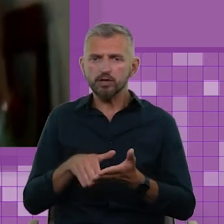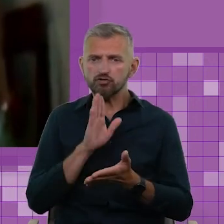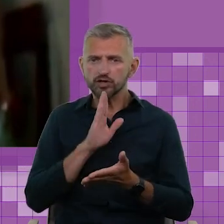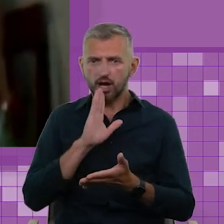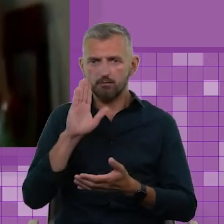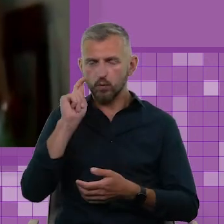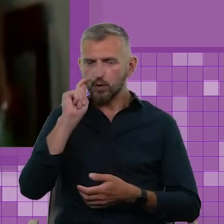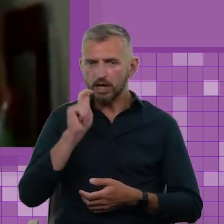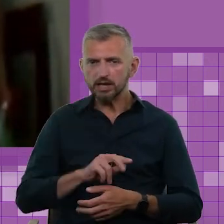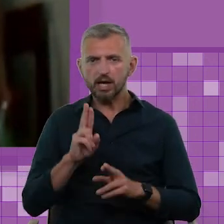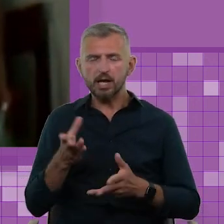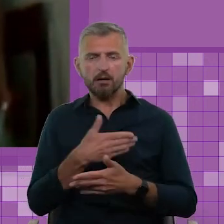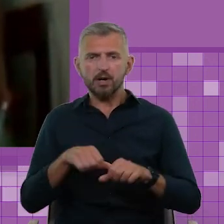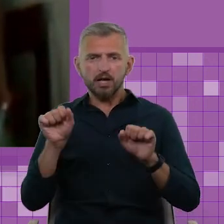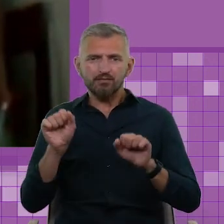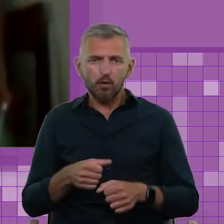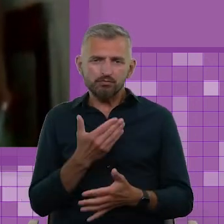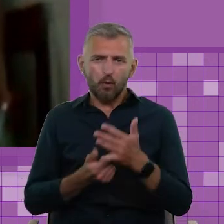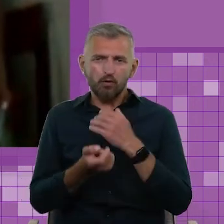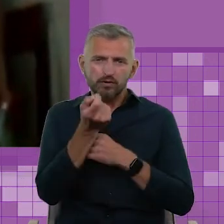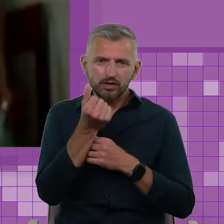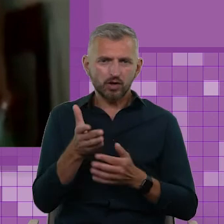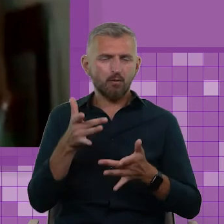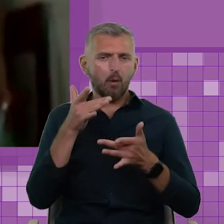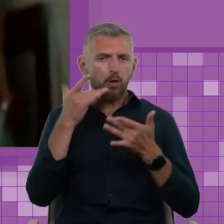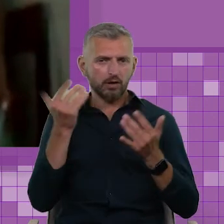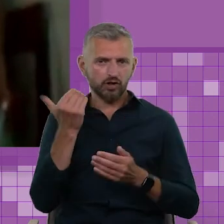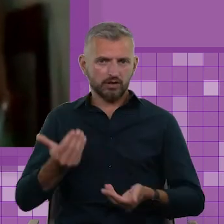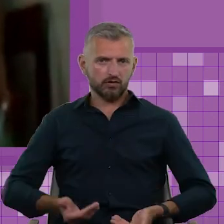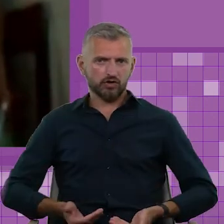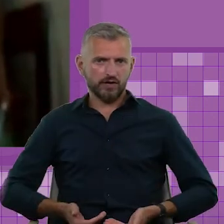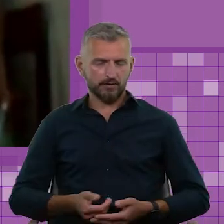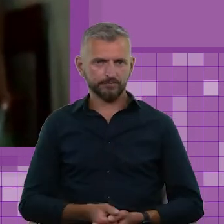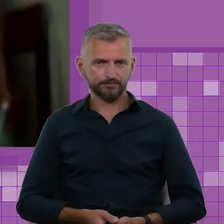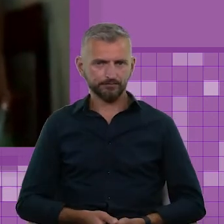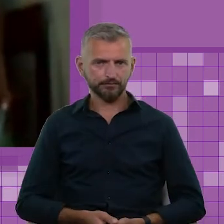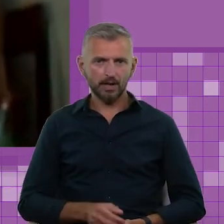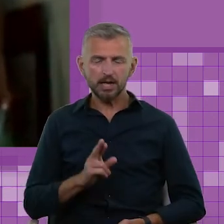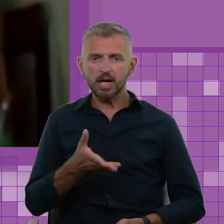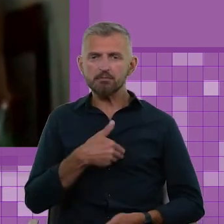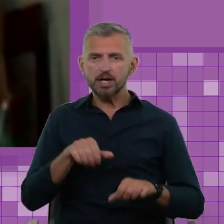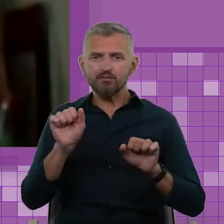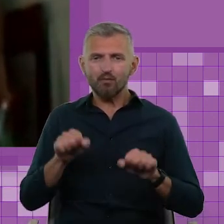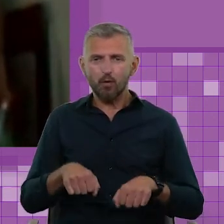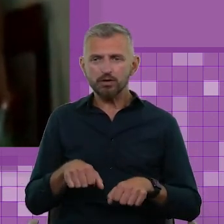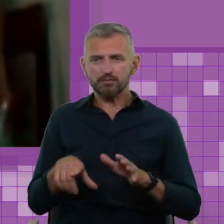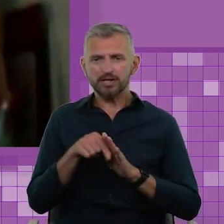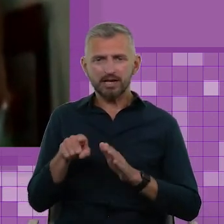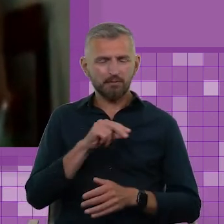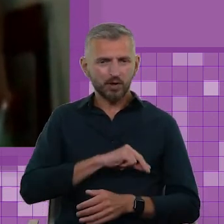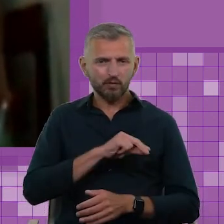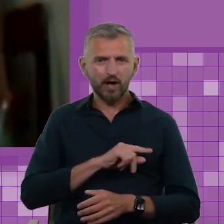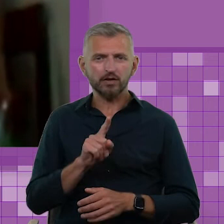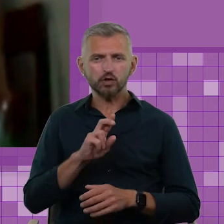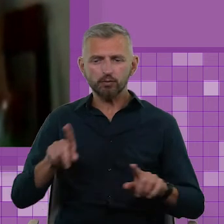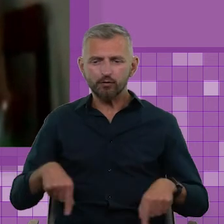жінкам України, як ми зможемо хоч трішечки полегшити їхнє життя. І як ми зможемо з ними працювати для того,